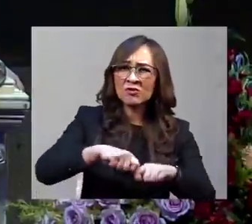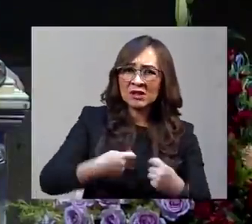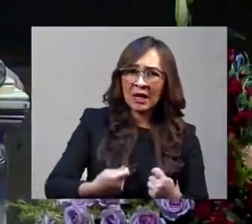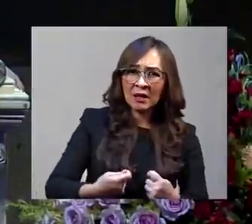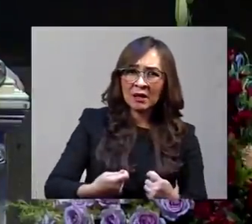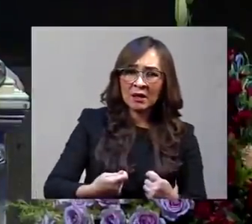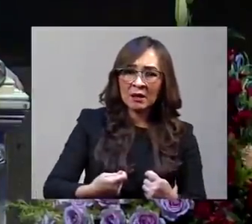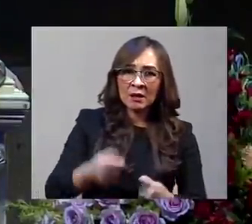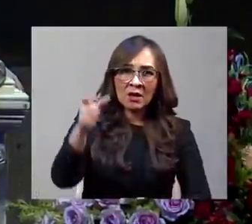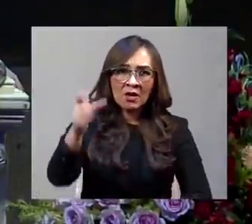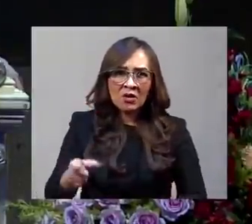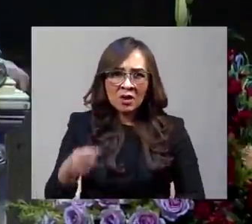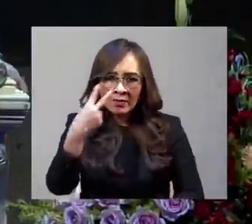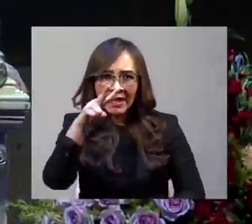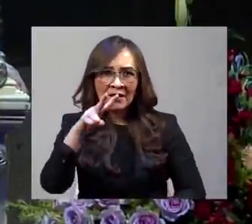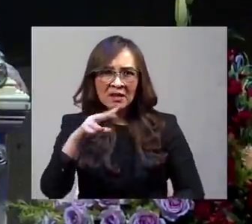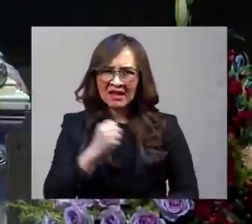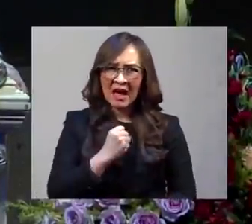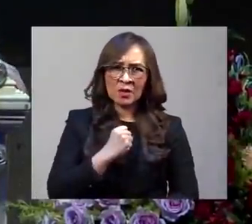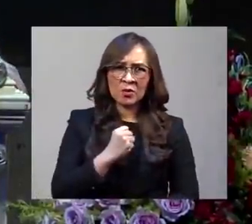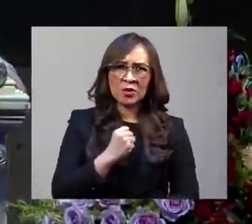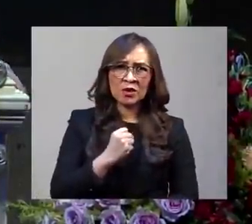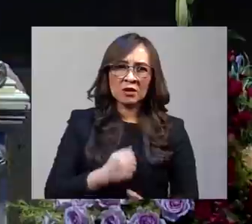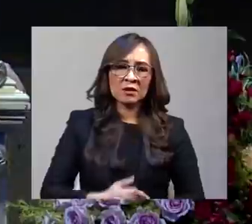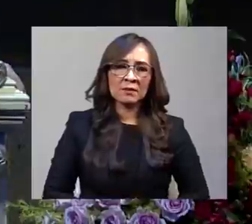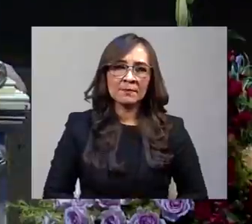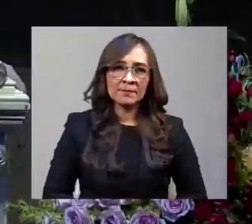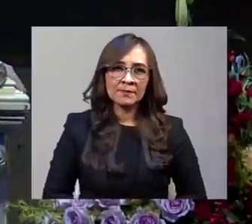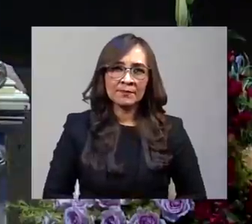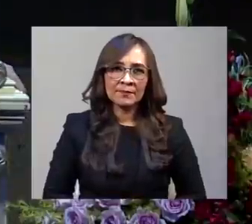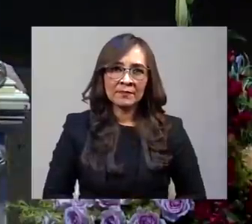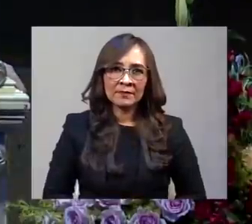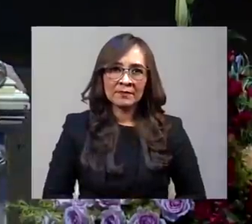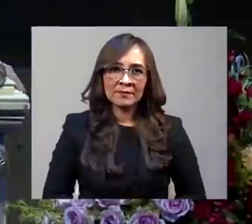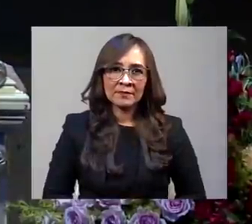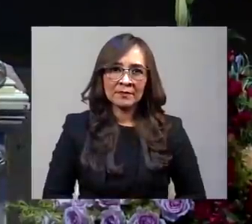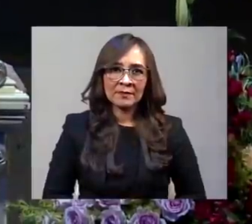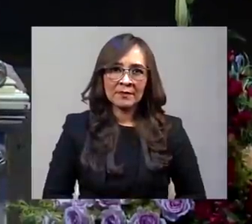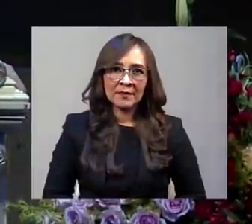Tapi juga kalau orang lihat, wah, dia tadinya hanya tukang rujak.